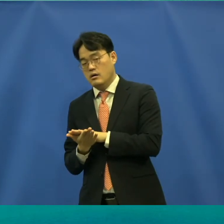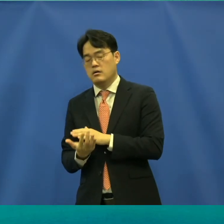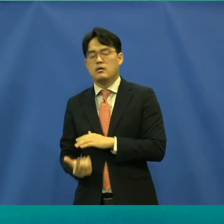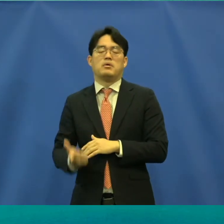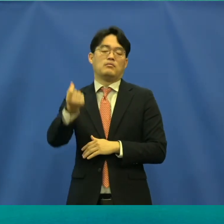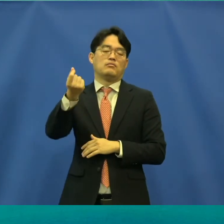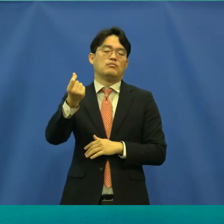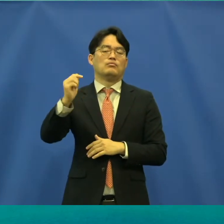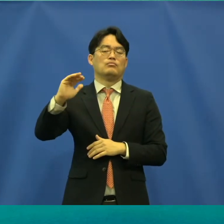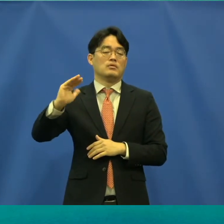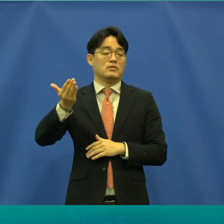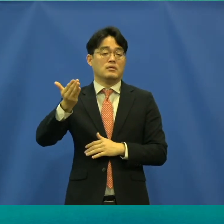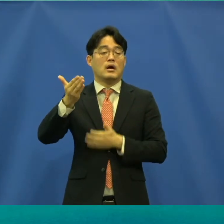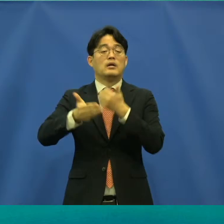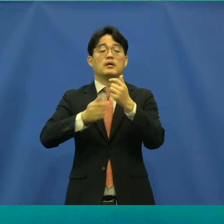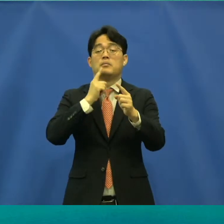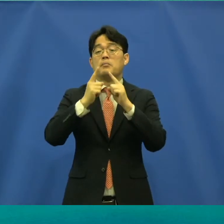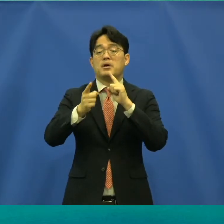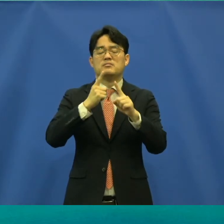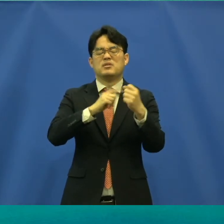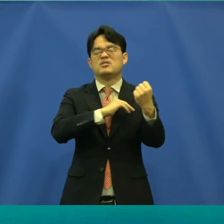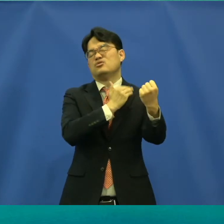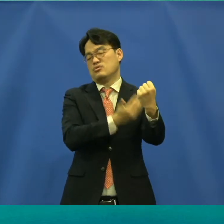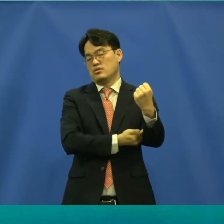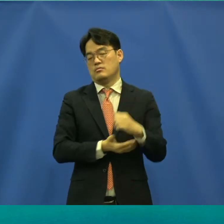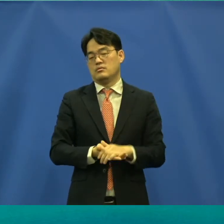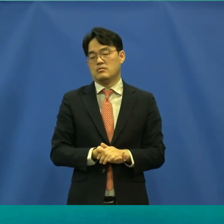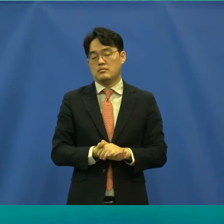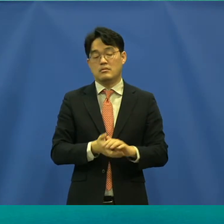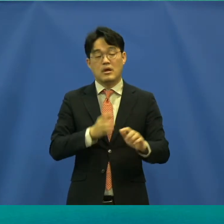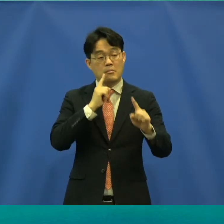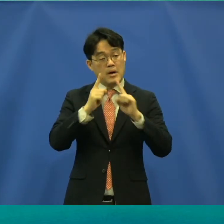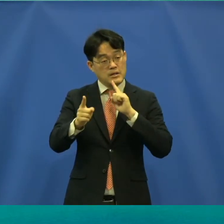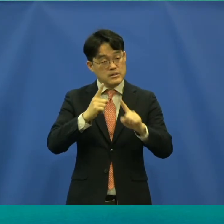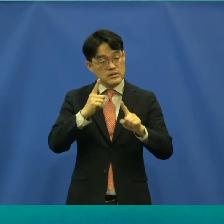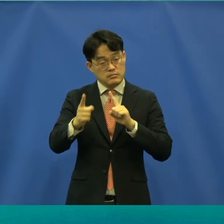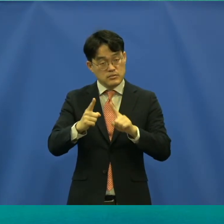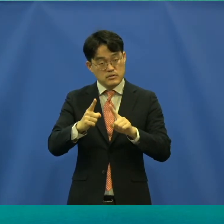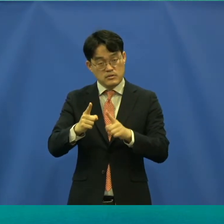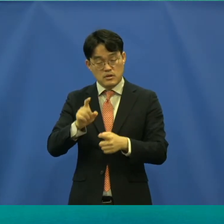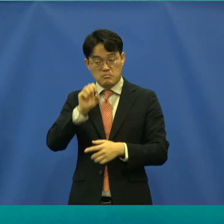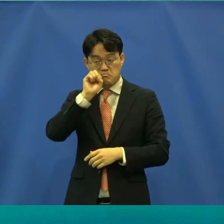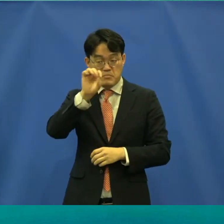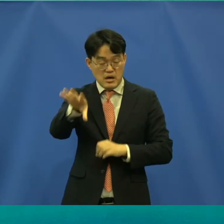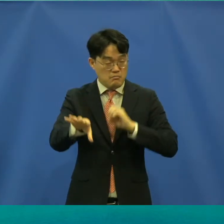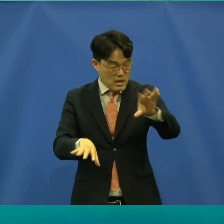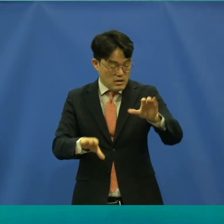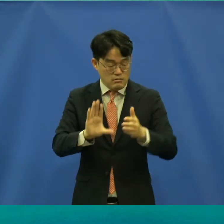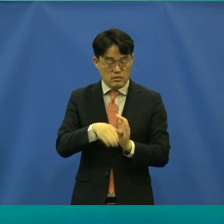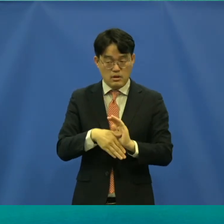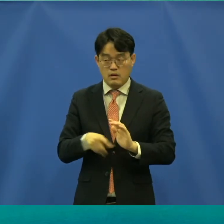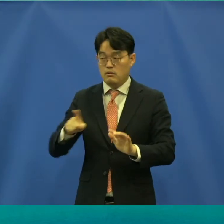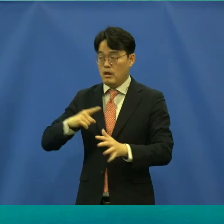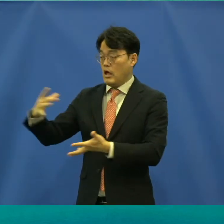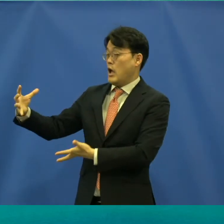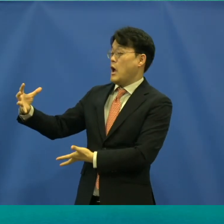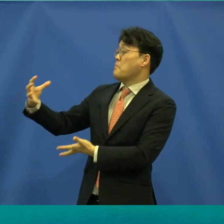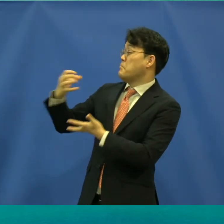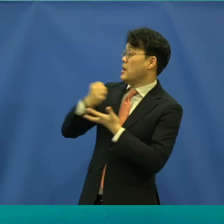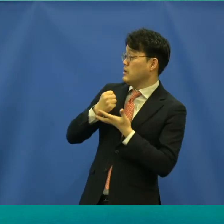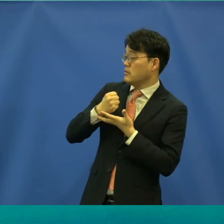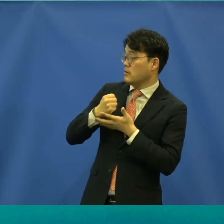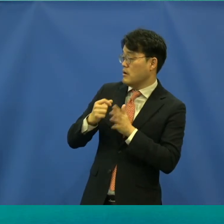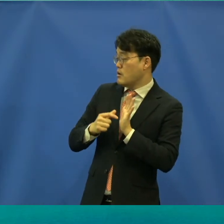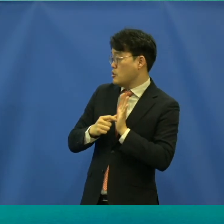여러분, 우리가 하나님의 말씀이 임할 때는 그 말씀을 받아야 되고 그 말씀을 거부할 수가 없습니다. 하나님의